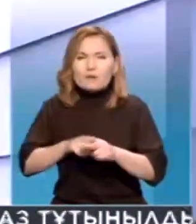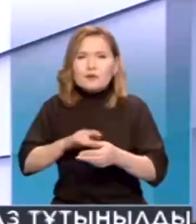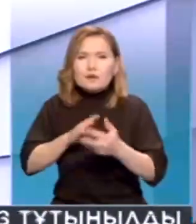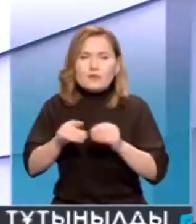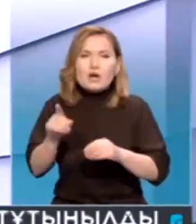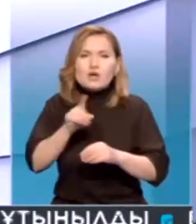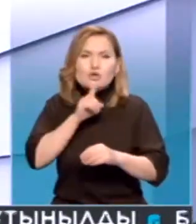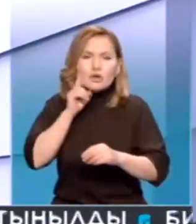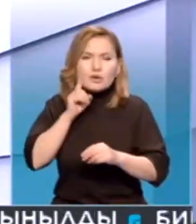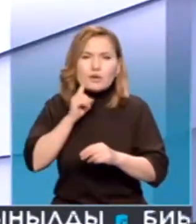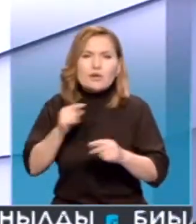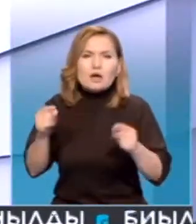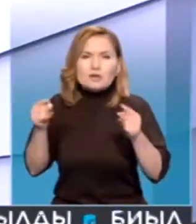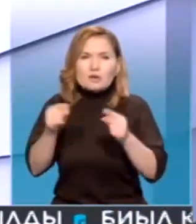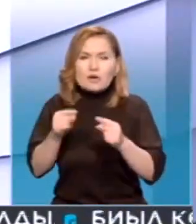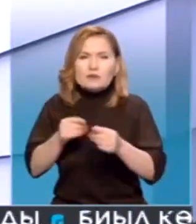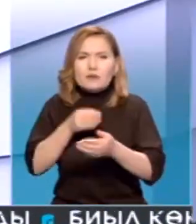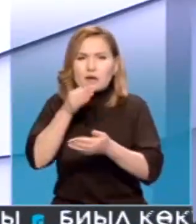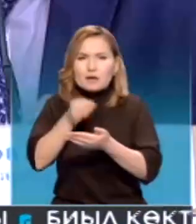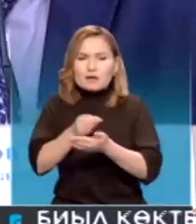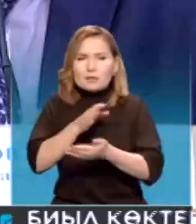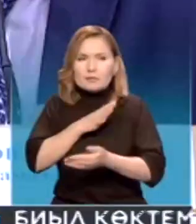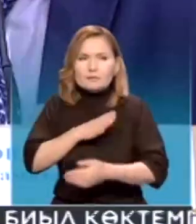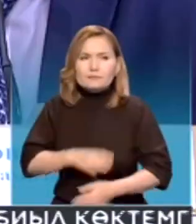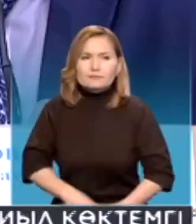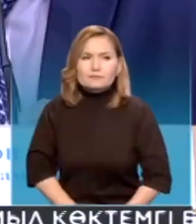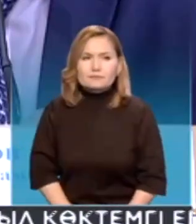санатындағы жастардың нақты санын айтқан болатын.